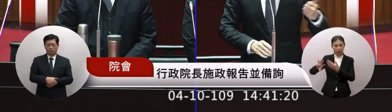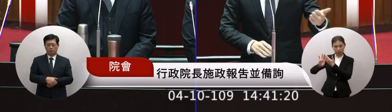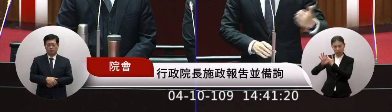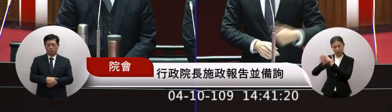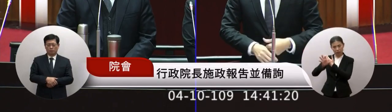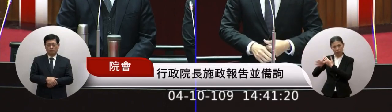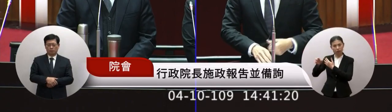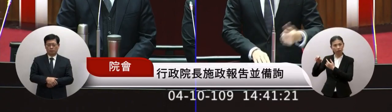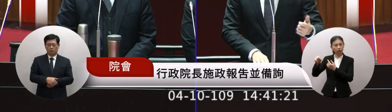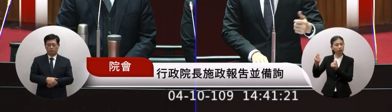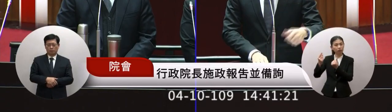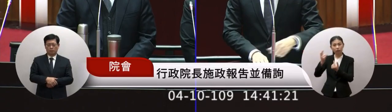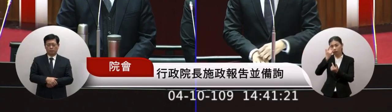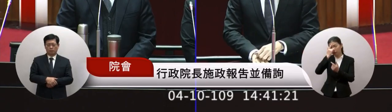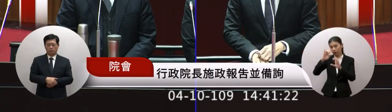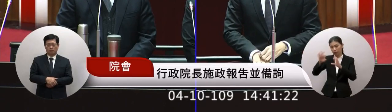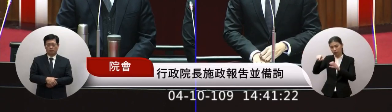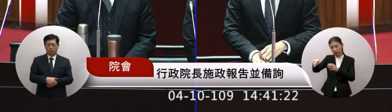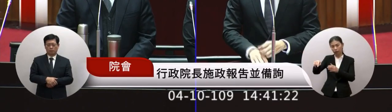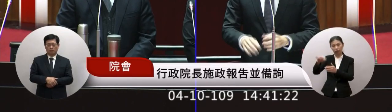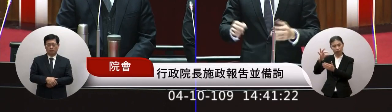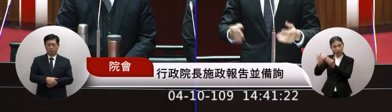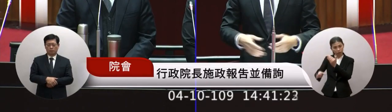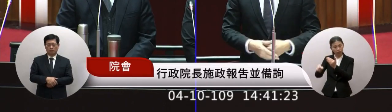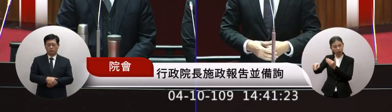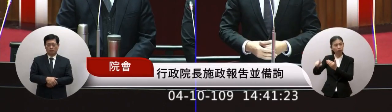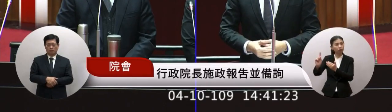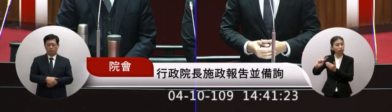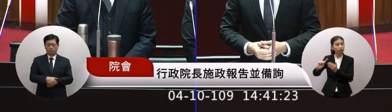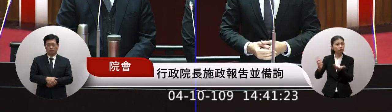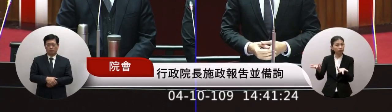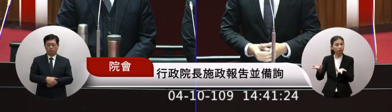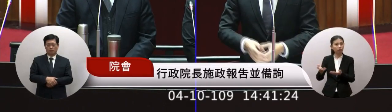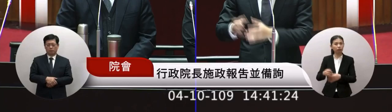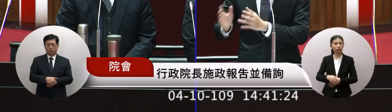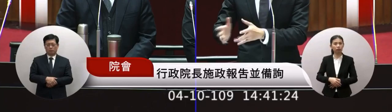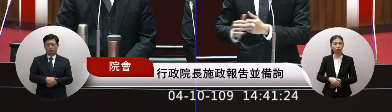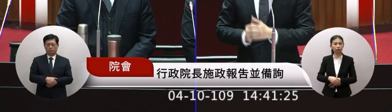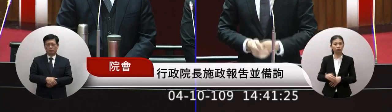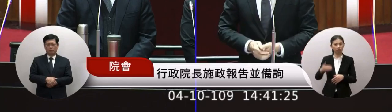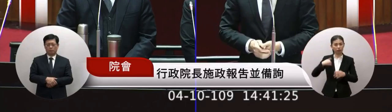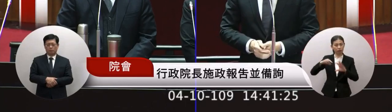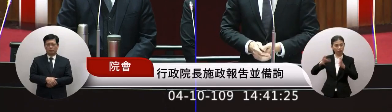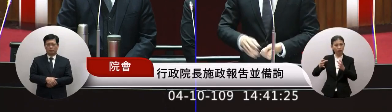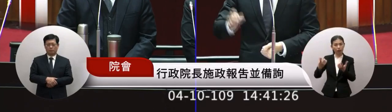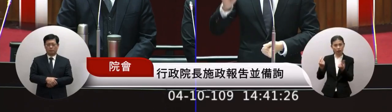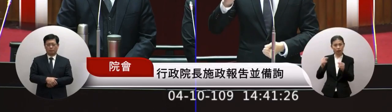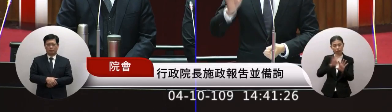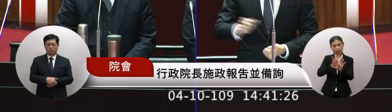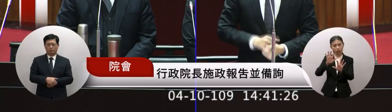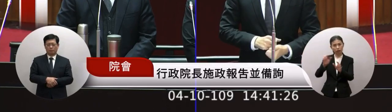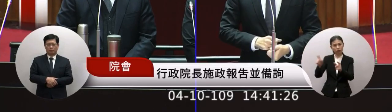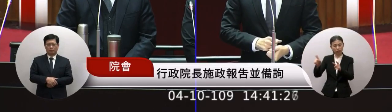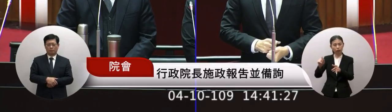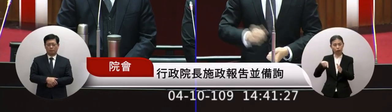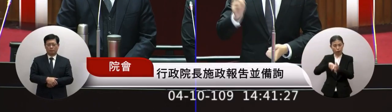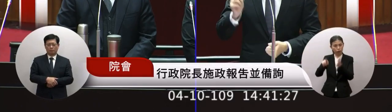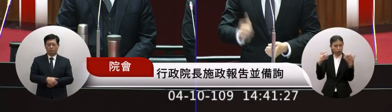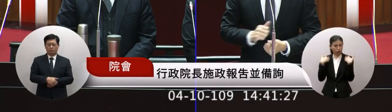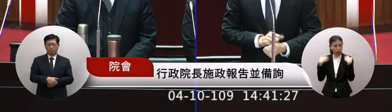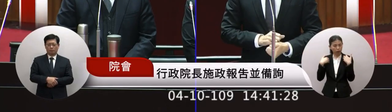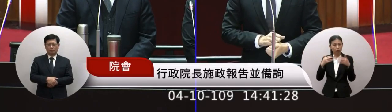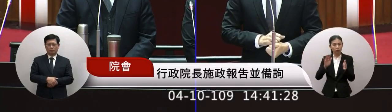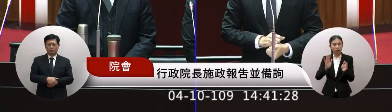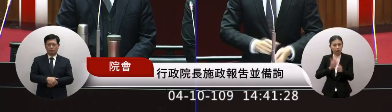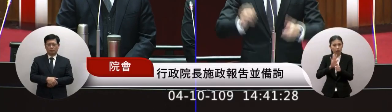看吼，其实德国有这个 Conference on Jewish Material Claims Against Germany 啦吼，啊法国嘛有相关的机构。英国嘛有，连